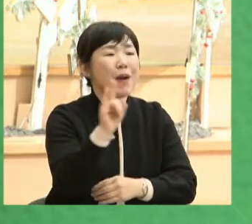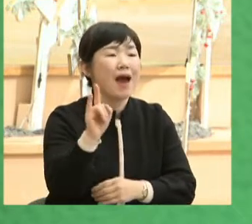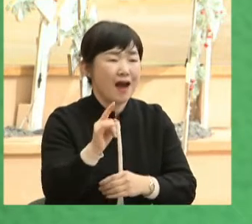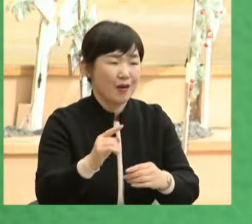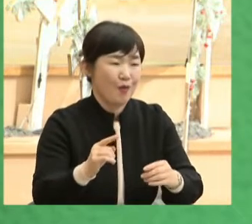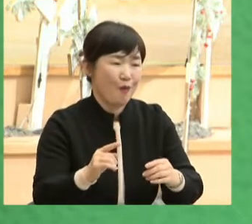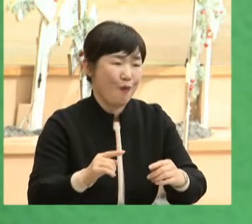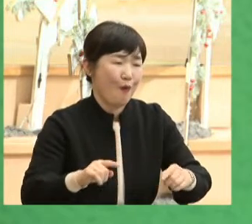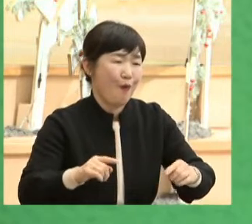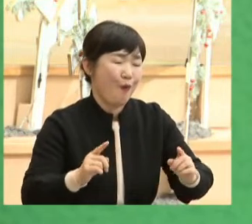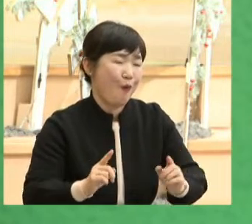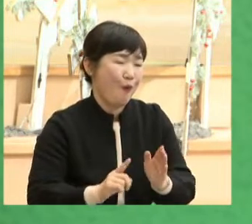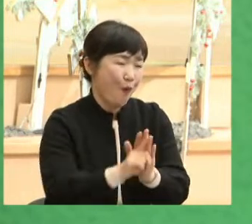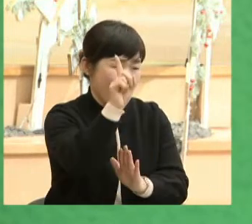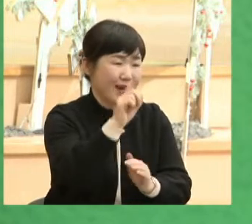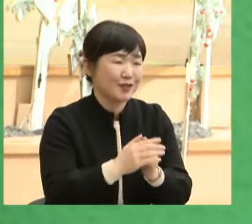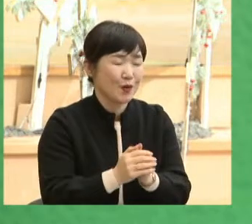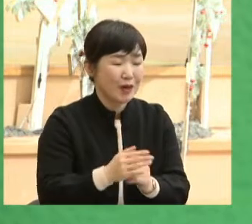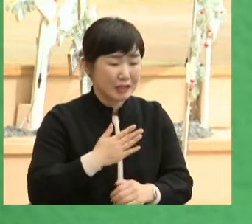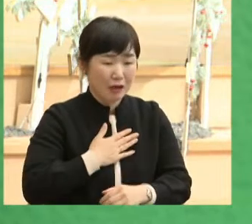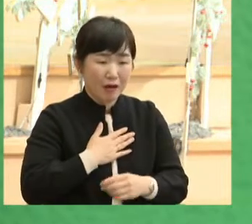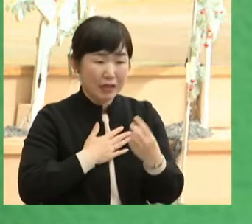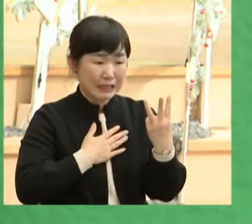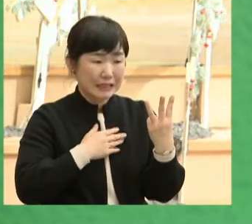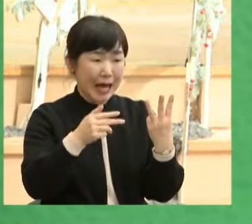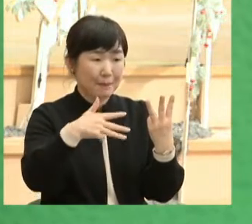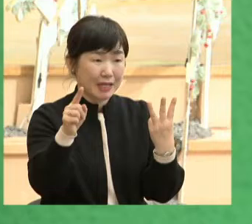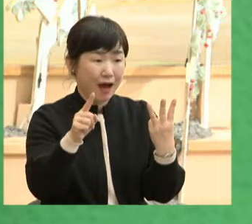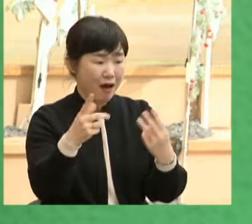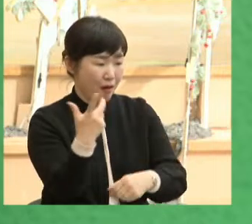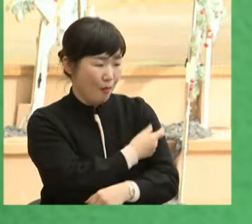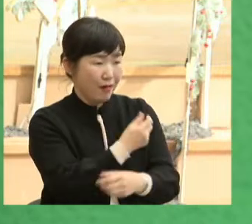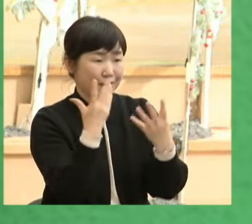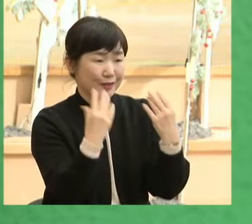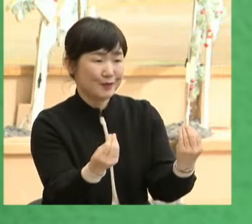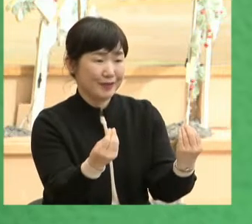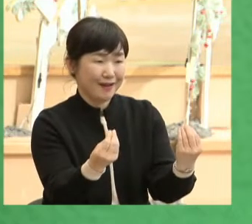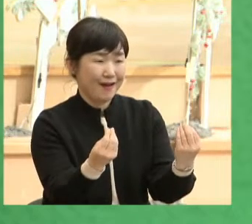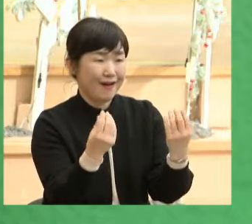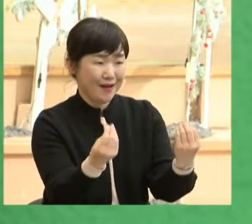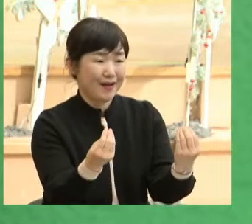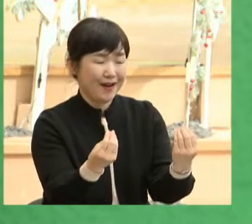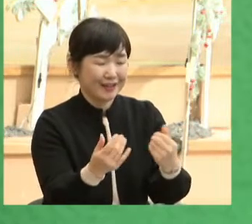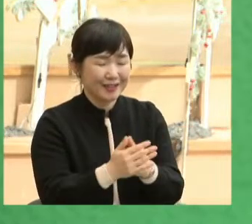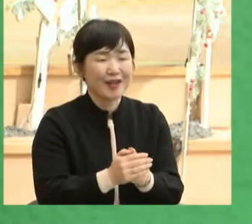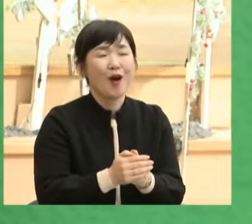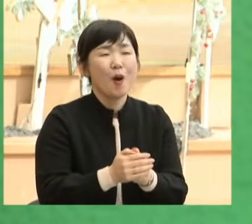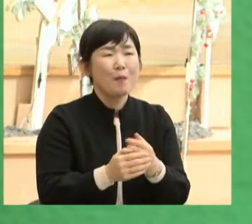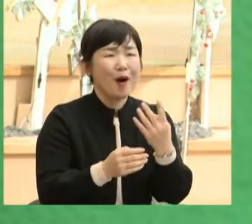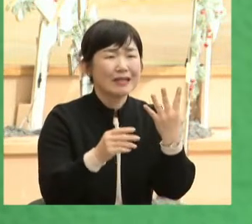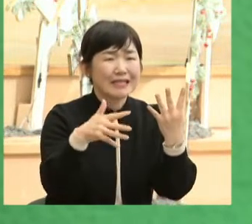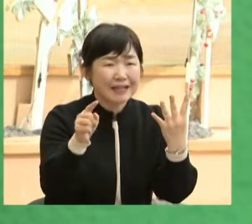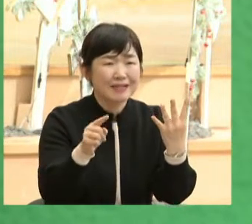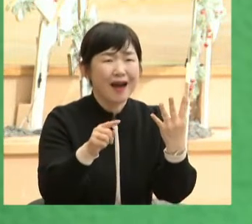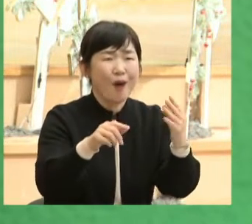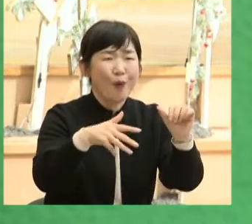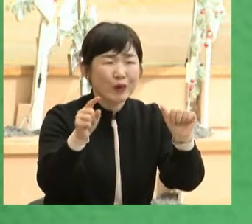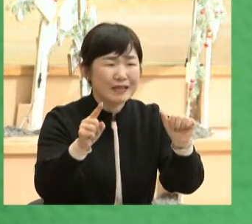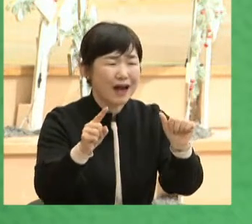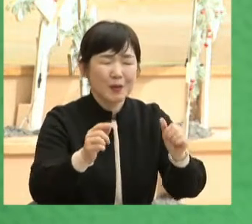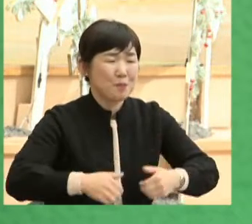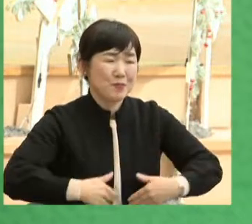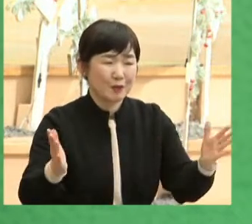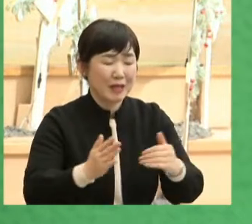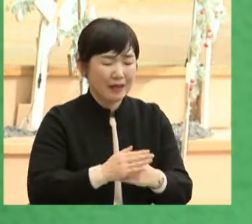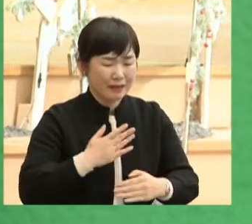아무리 저 부스터샷 맞았거든요 3차접종까지 3차 4차 5차 그래도 우린 마음이